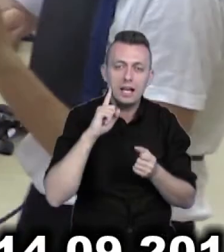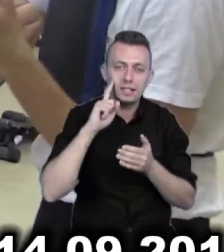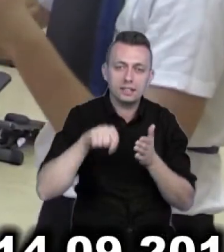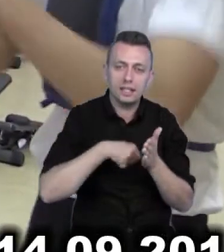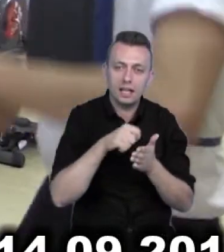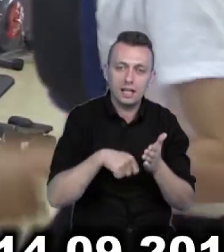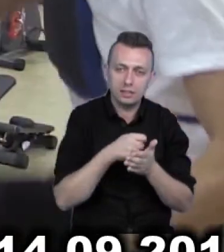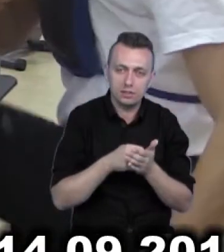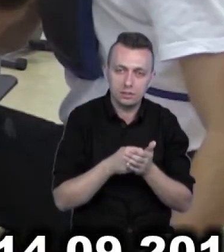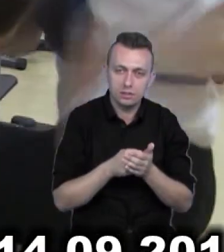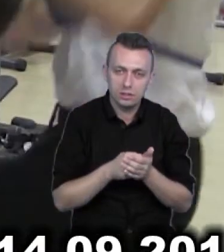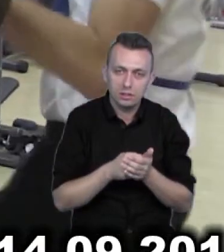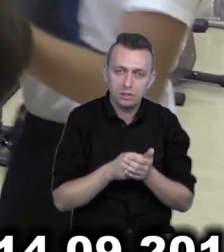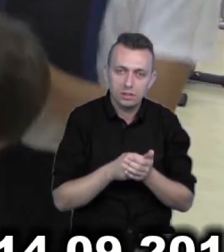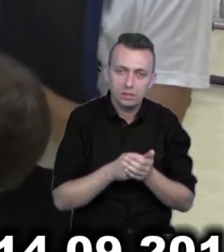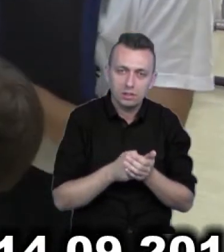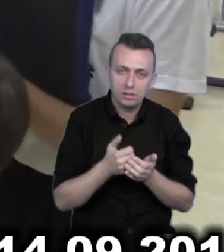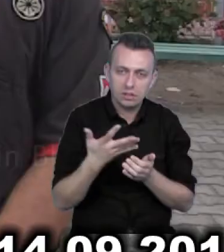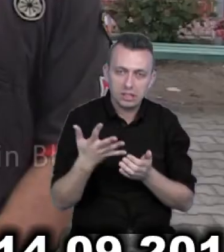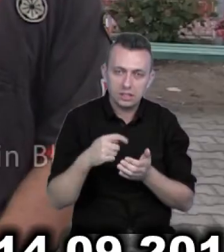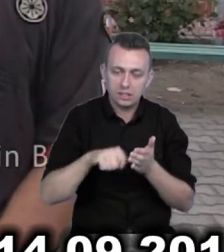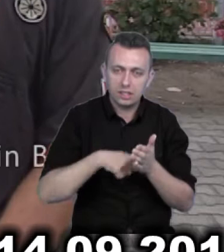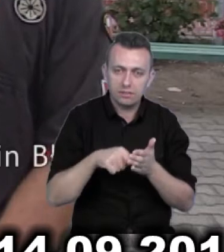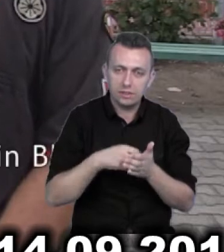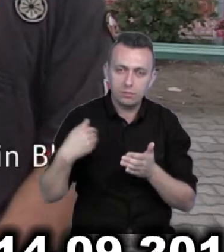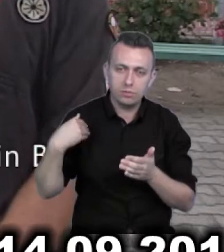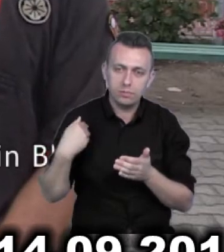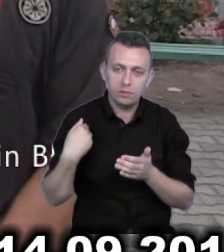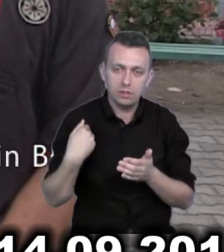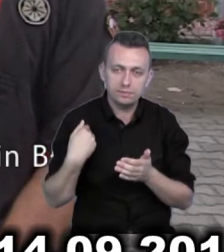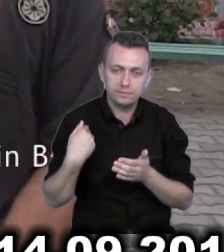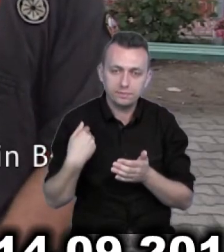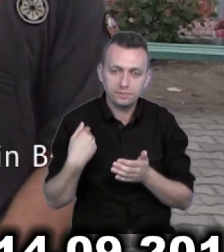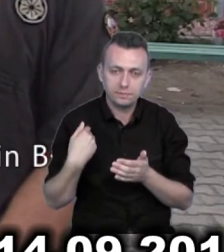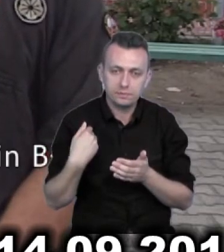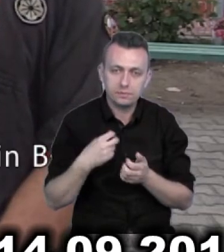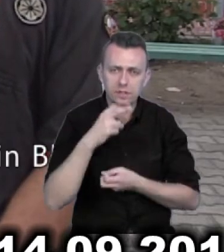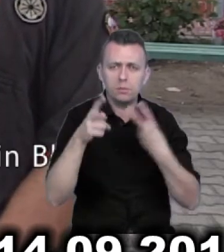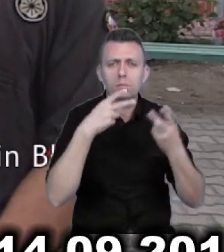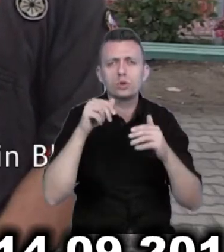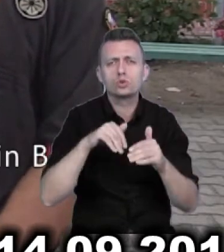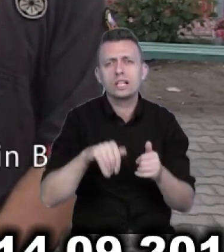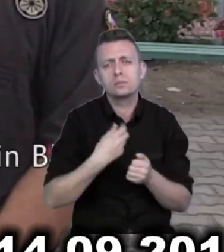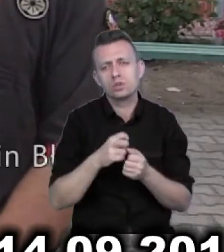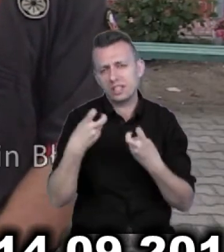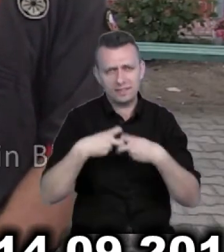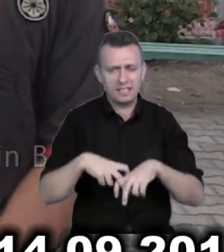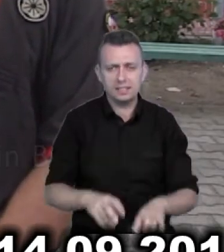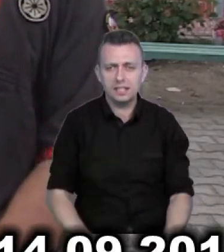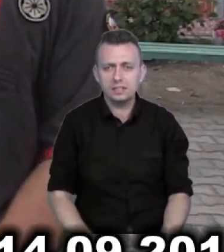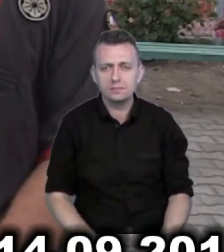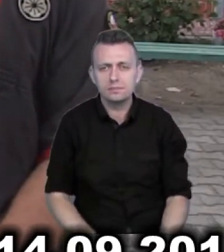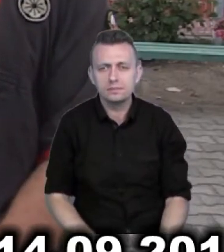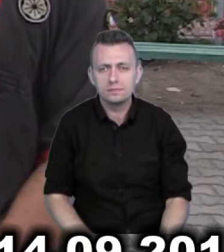samym wielkim mistrzu powstało już kilka filmów fabularnych. Dosyć znana postać na wschodzie. Jeden